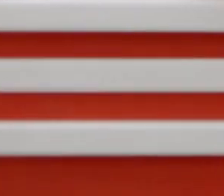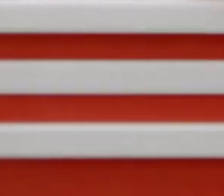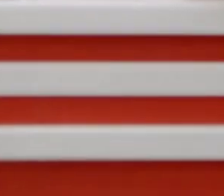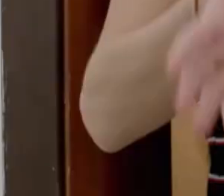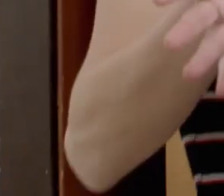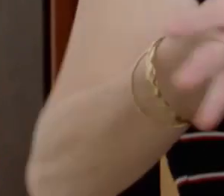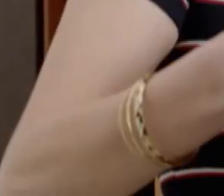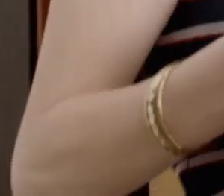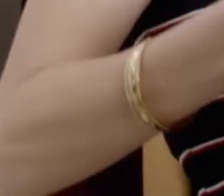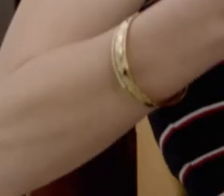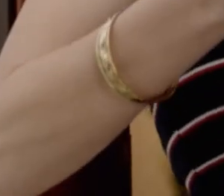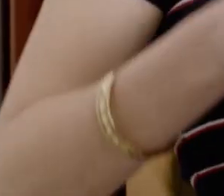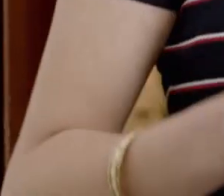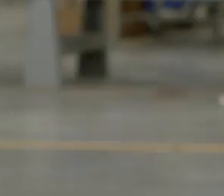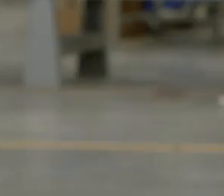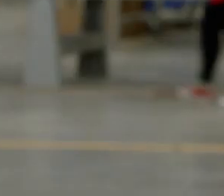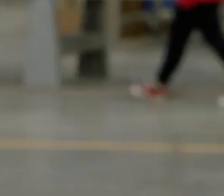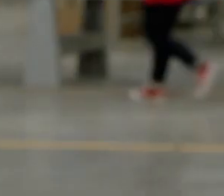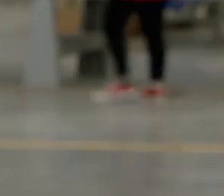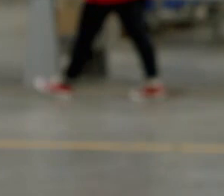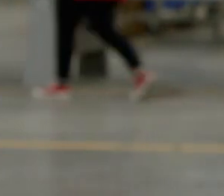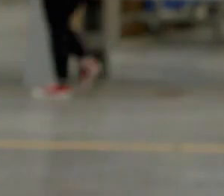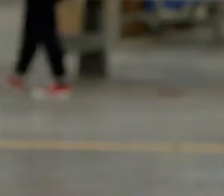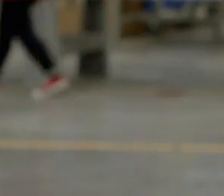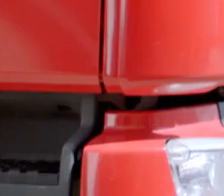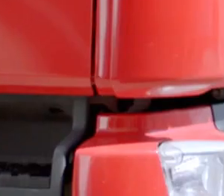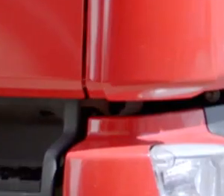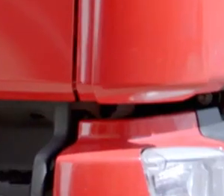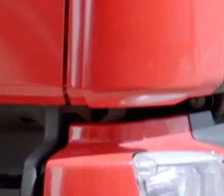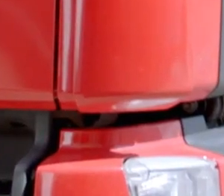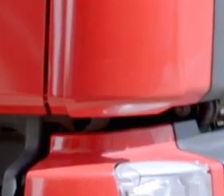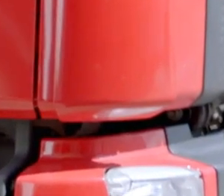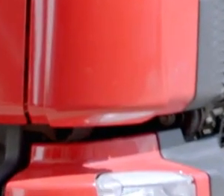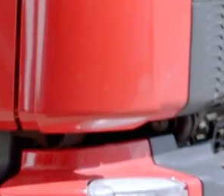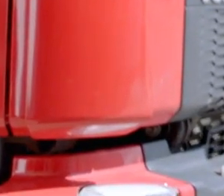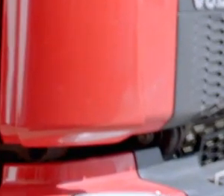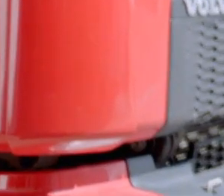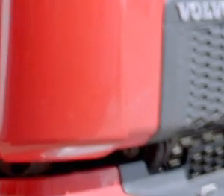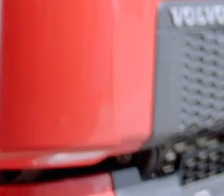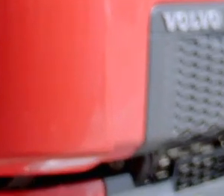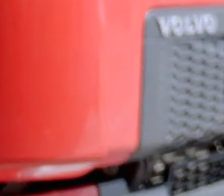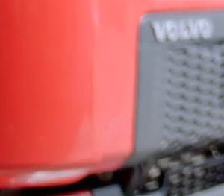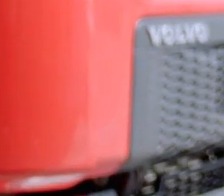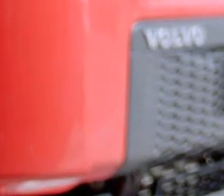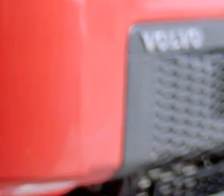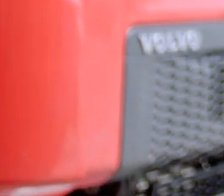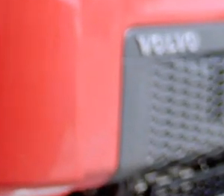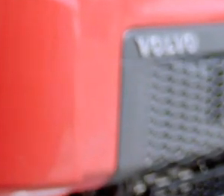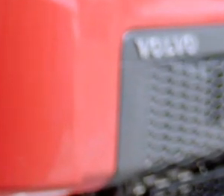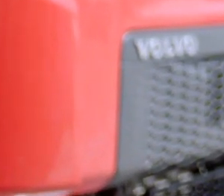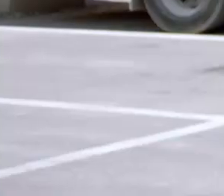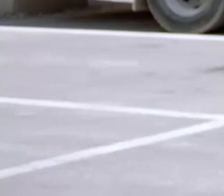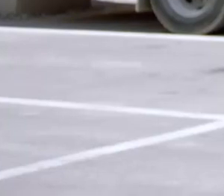שנייה נמסרות בממוצע שתי חבילות. הופ, עוד שתי חבילות נמסרו. זה רק אחד המהלכים החדשניים שדואר ישראל עושה